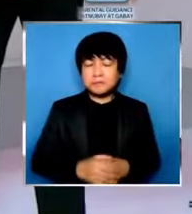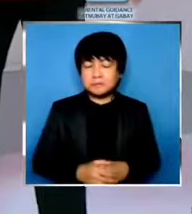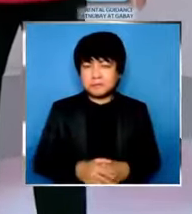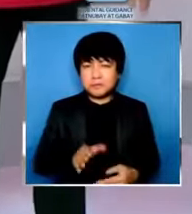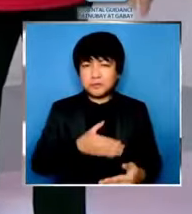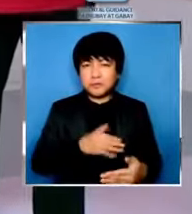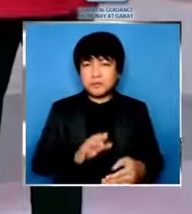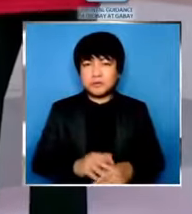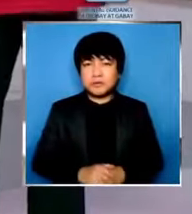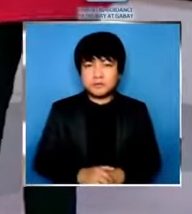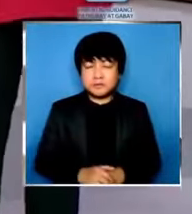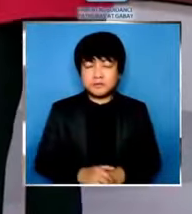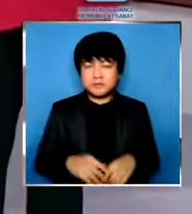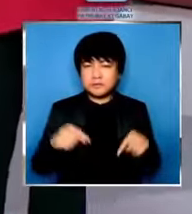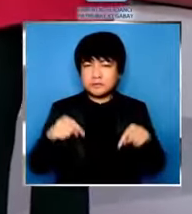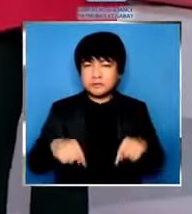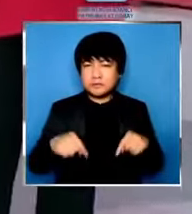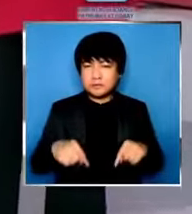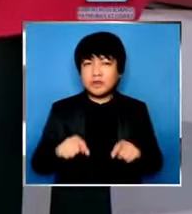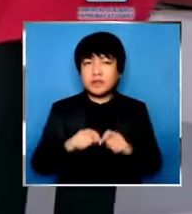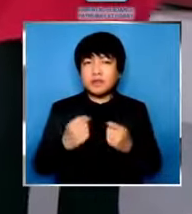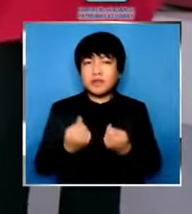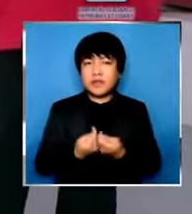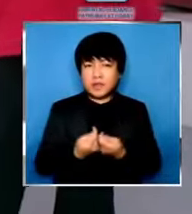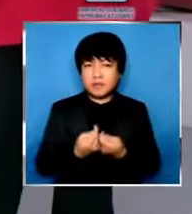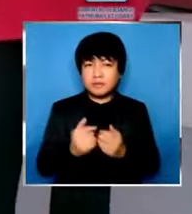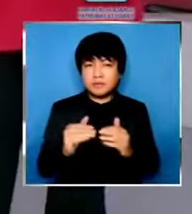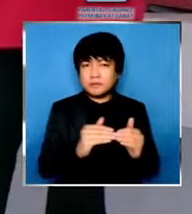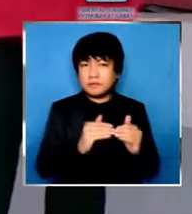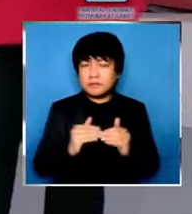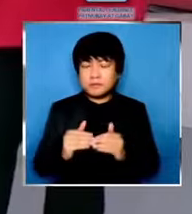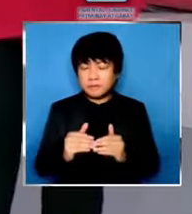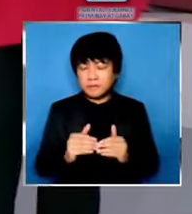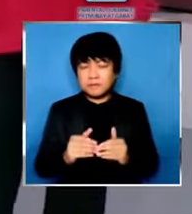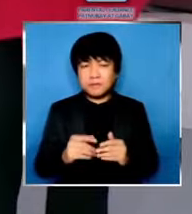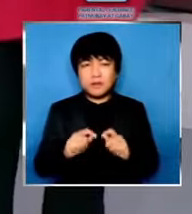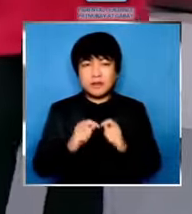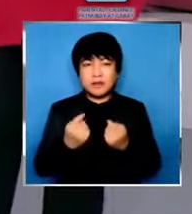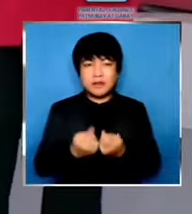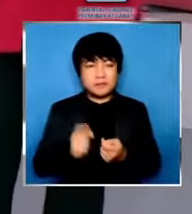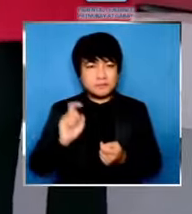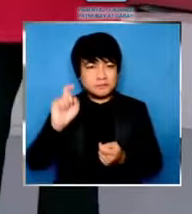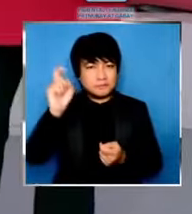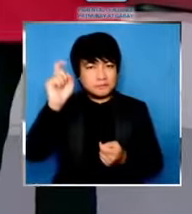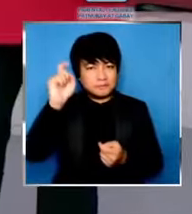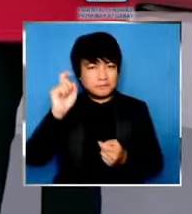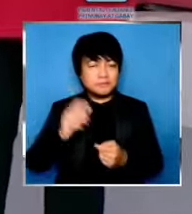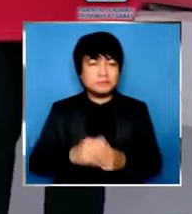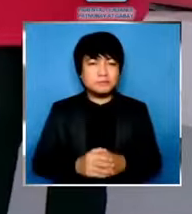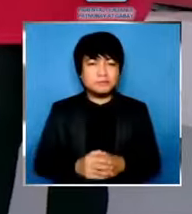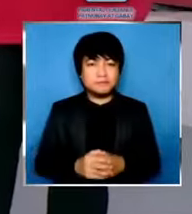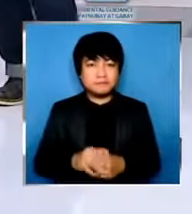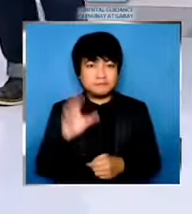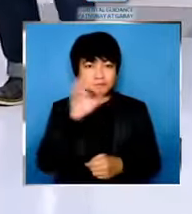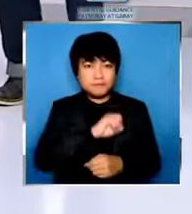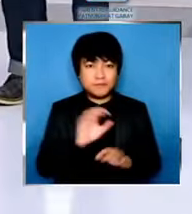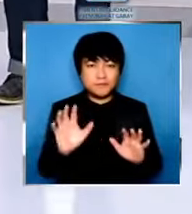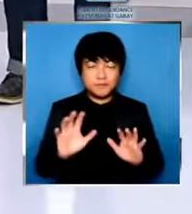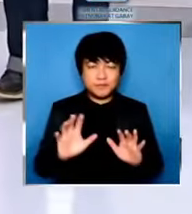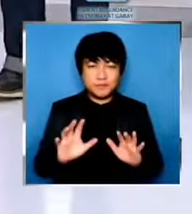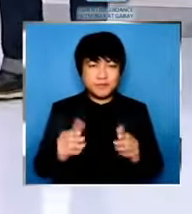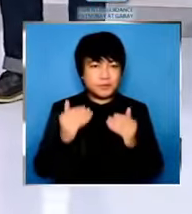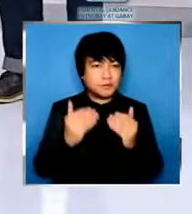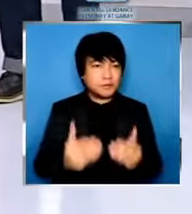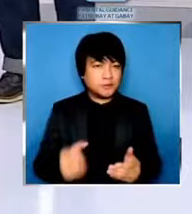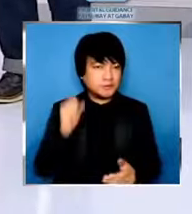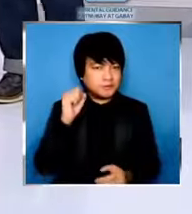Ito ang beat, sabay-sabay. Ito ang beat, walang sablay. Pabilis ng pabilis, huwag mag-mimiss, huwag mag-mimiss. Go, BST,